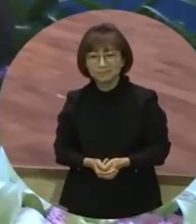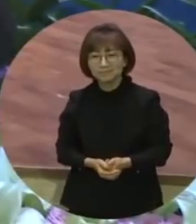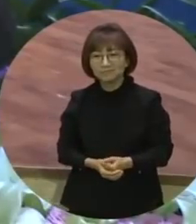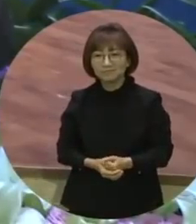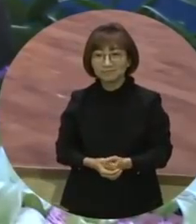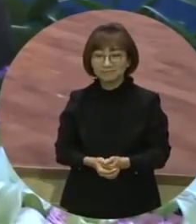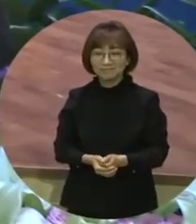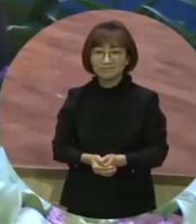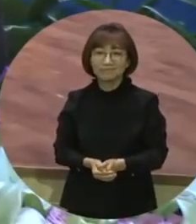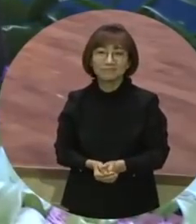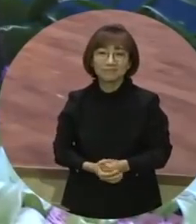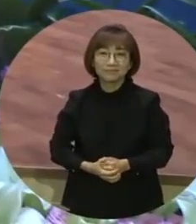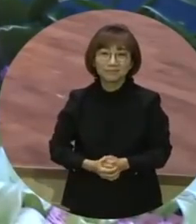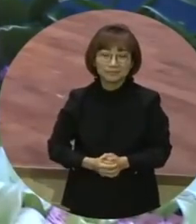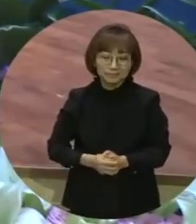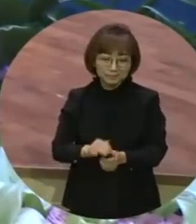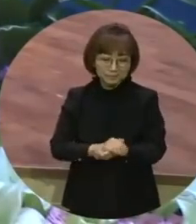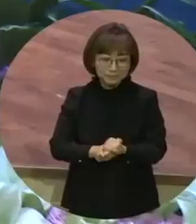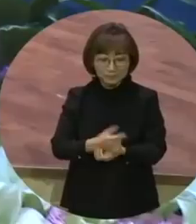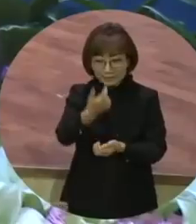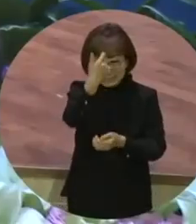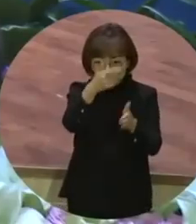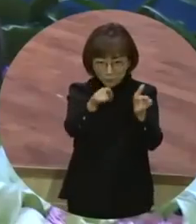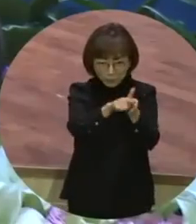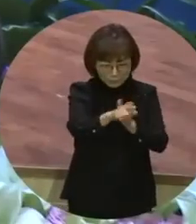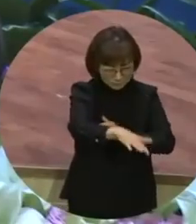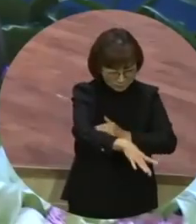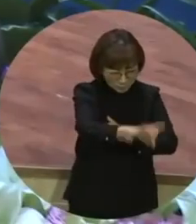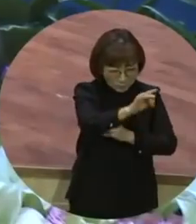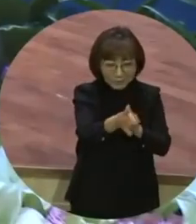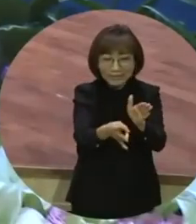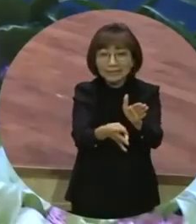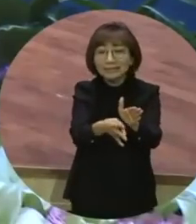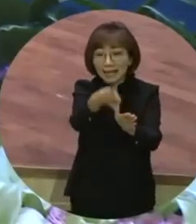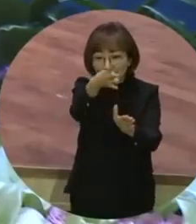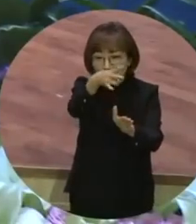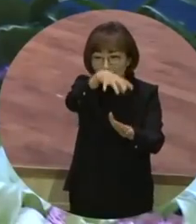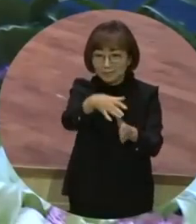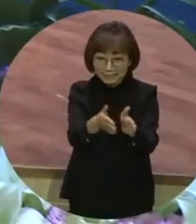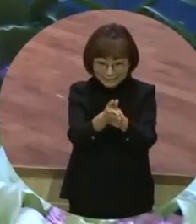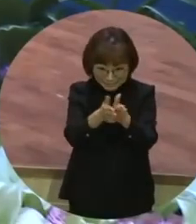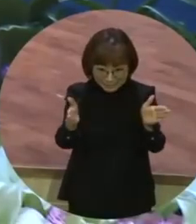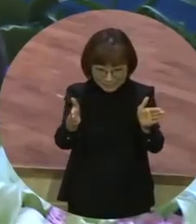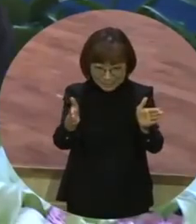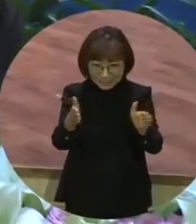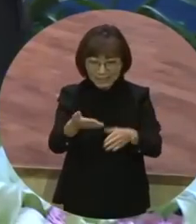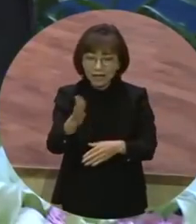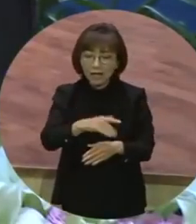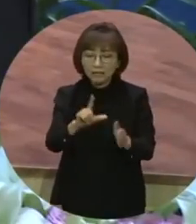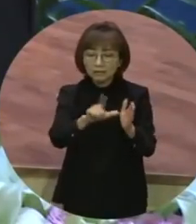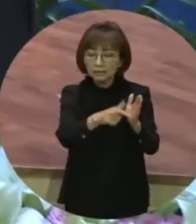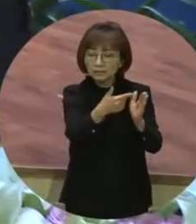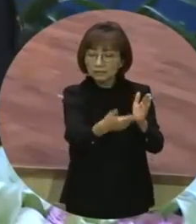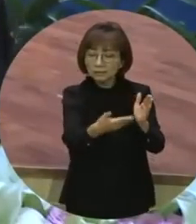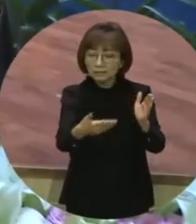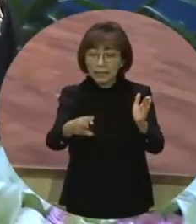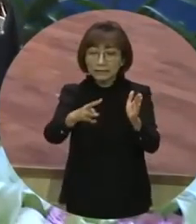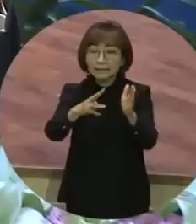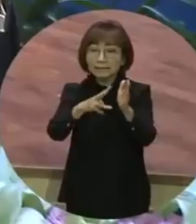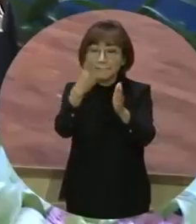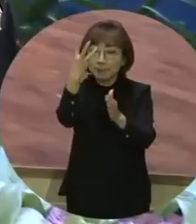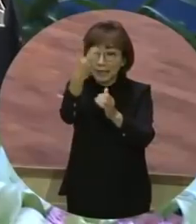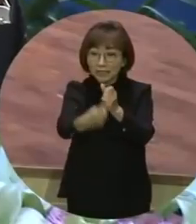개신교가 처음에 예루살렘에 시작되었잖아요. 예루살렘이 시작되었었는데 이제 300년 만에 기독교 300년